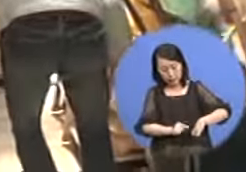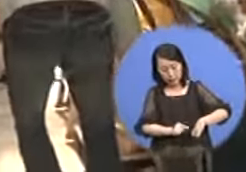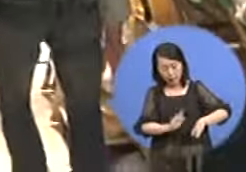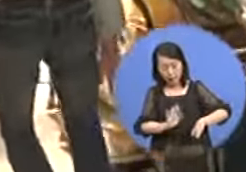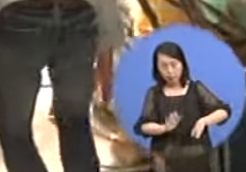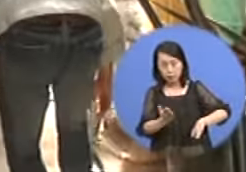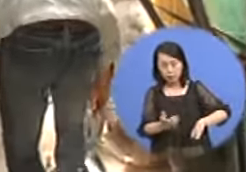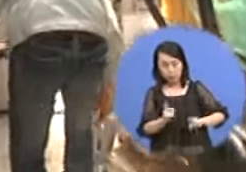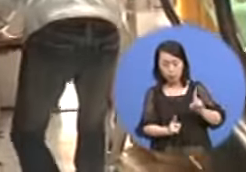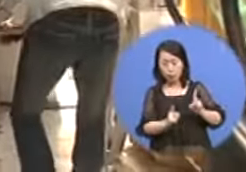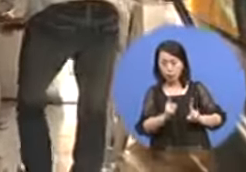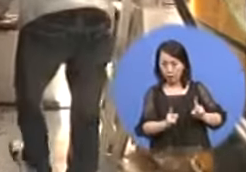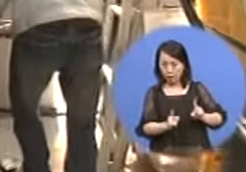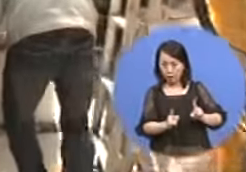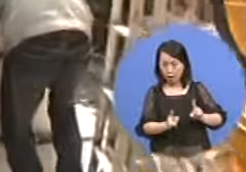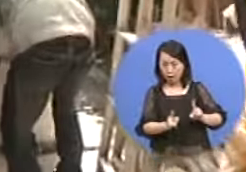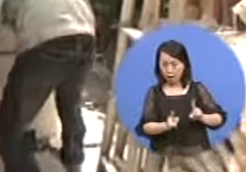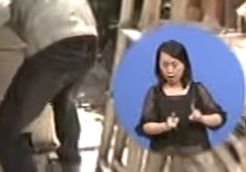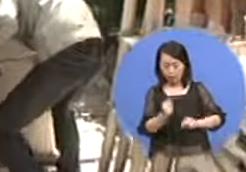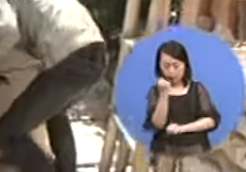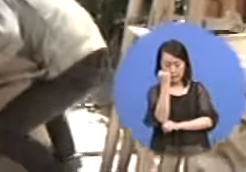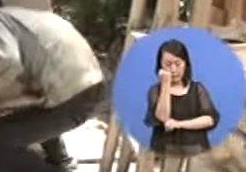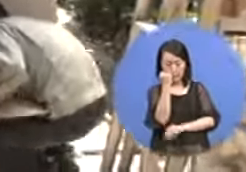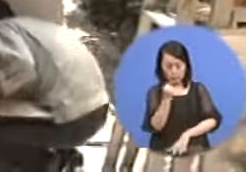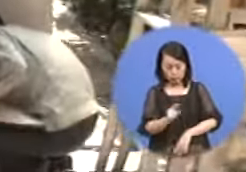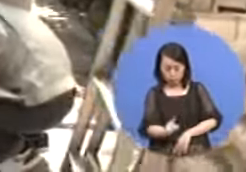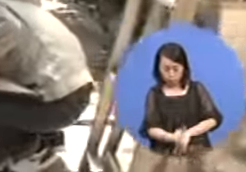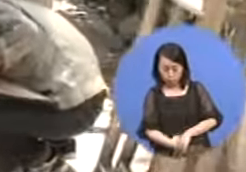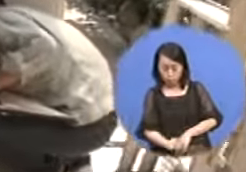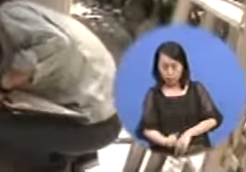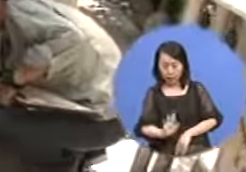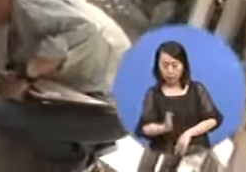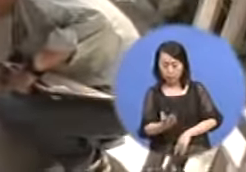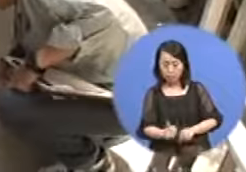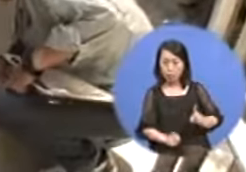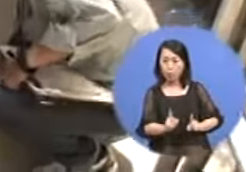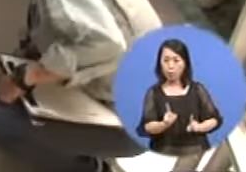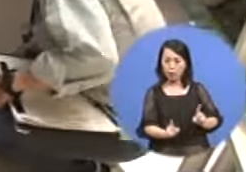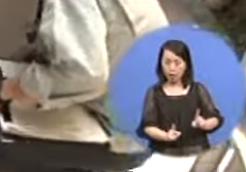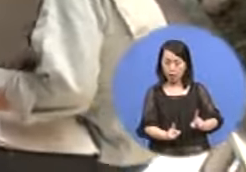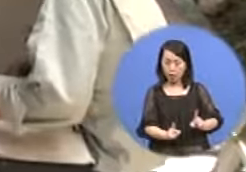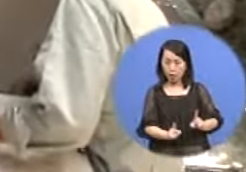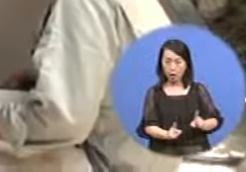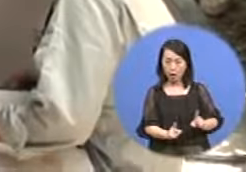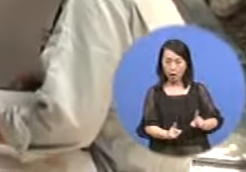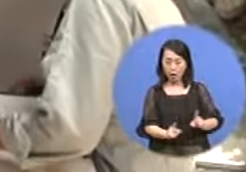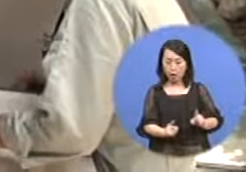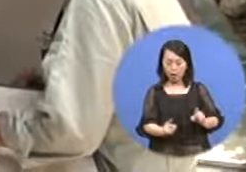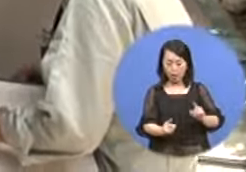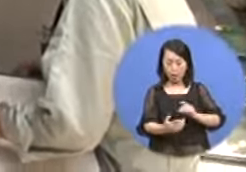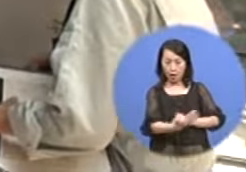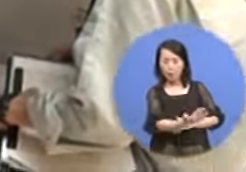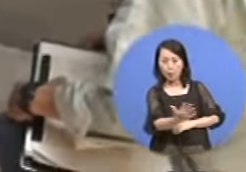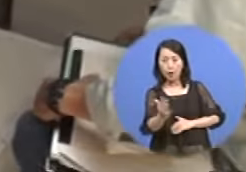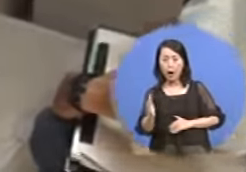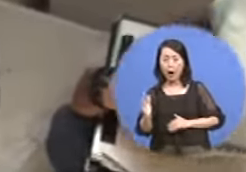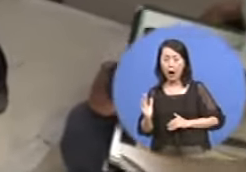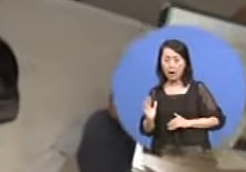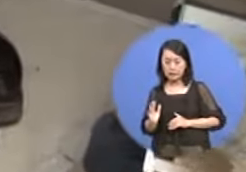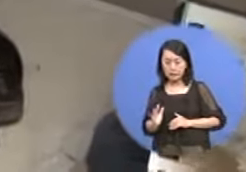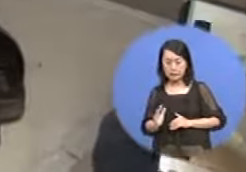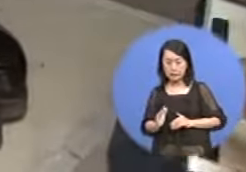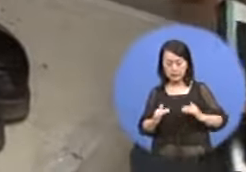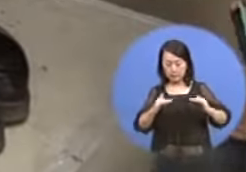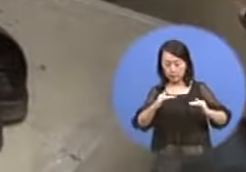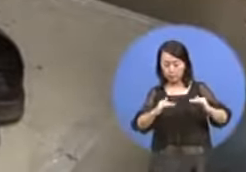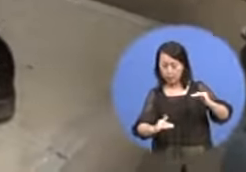況があるかないか、あるいは基礎の、クラックとかそのあたり、あるいは、建物周りですね、犬走りの沈